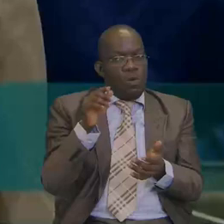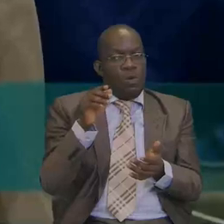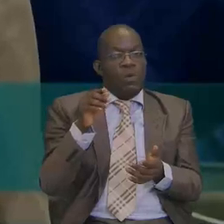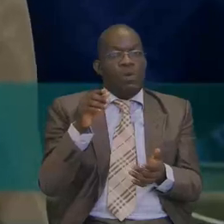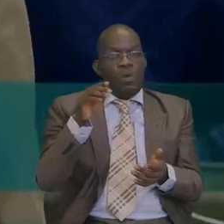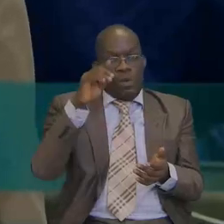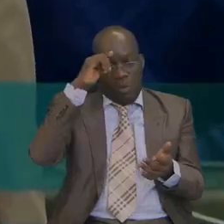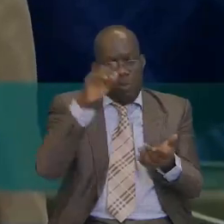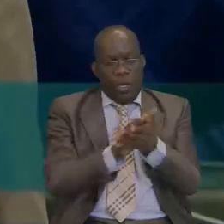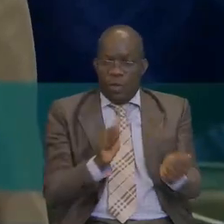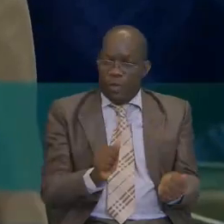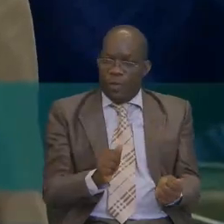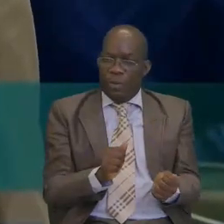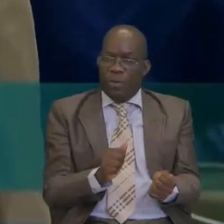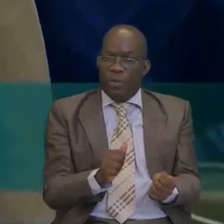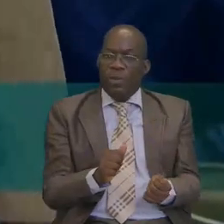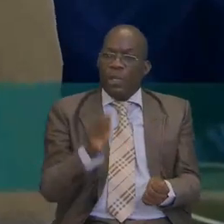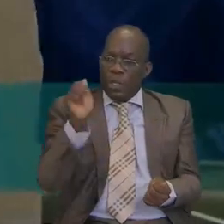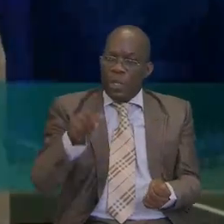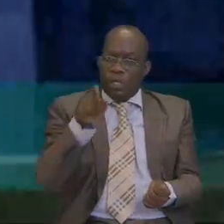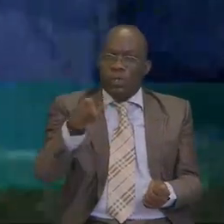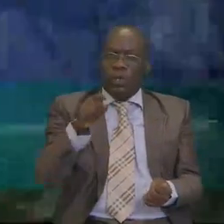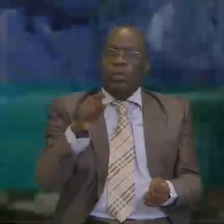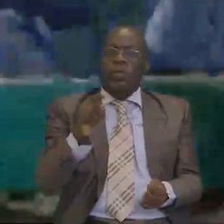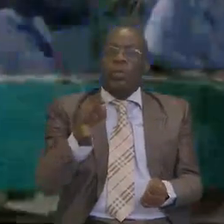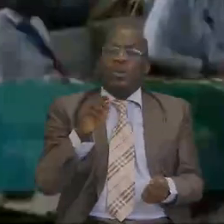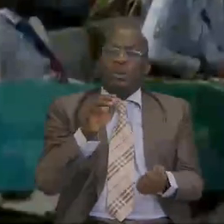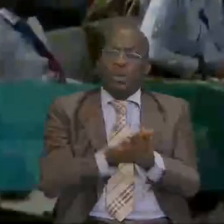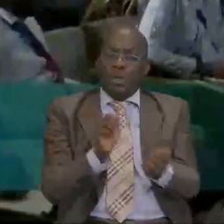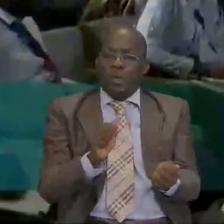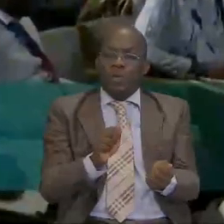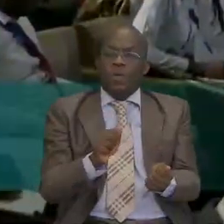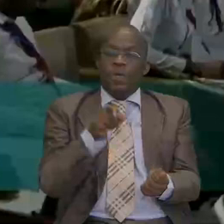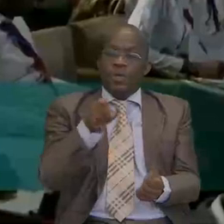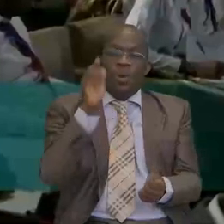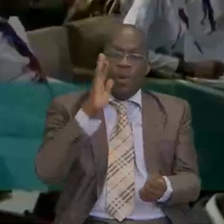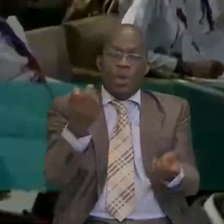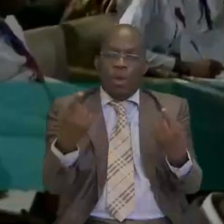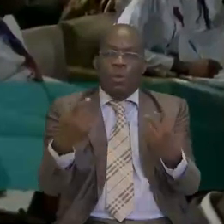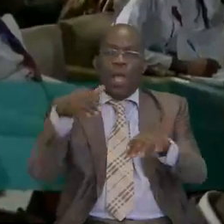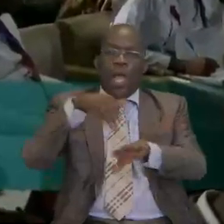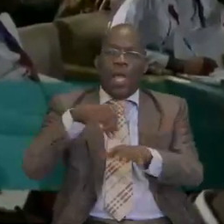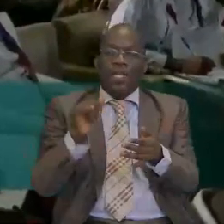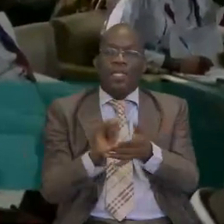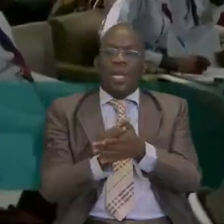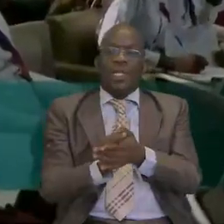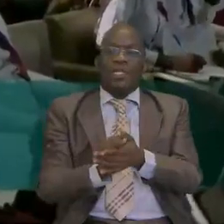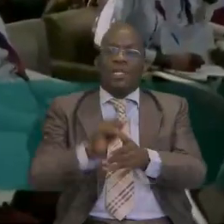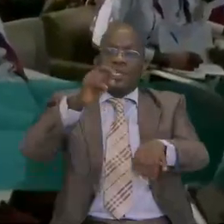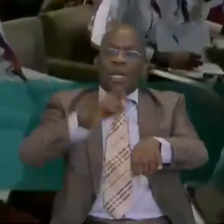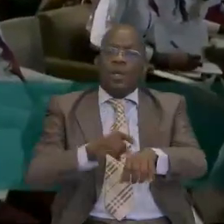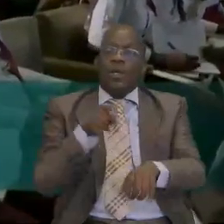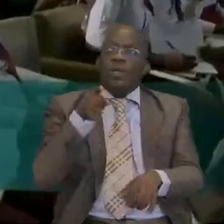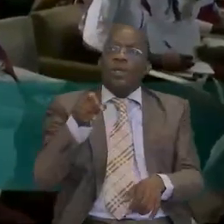N'est-ce pas que tu vas croire? Bien sûr, tu vas croire. Tu viendras à l'heure indiquée. Tu sais